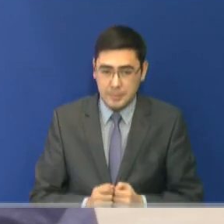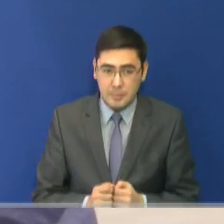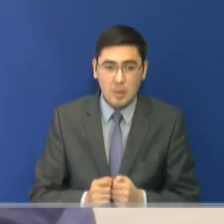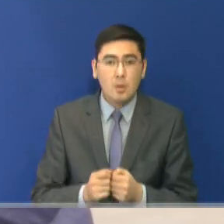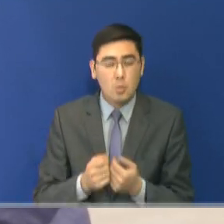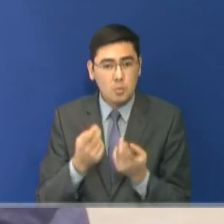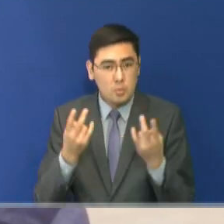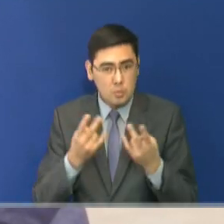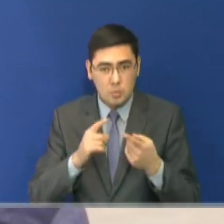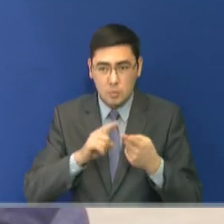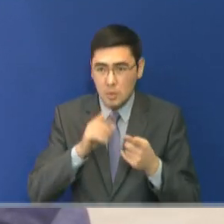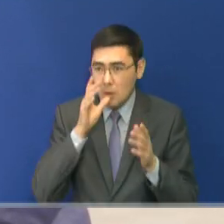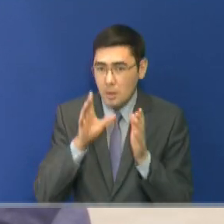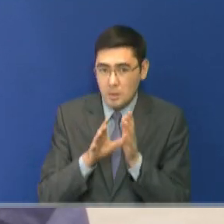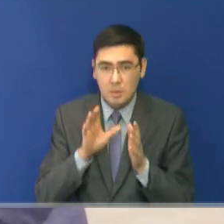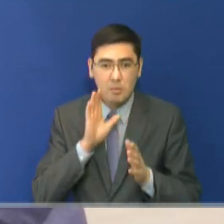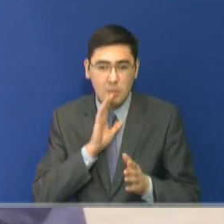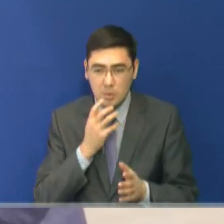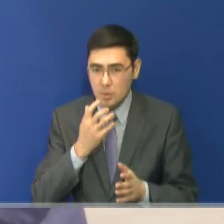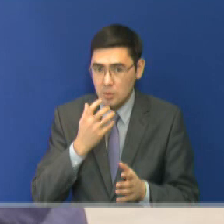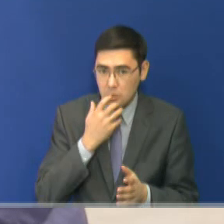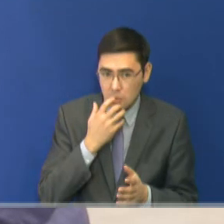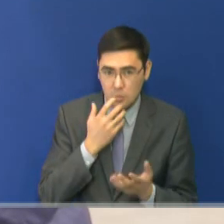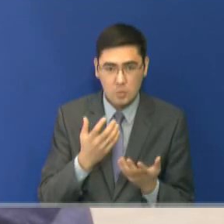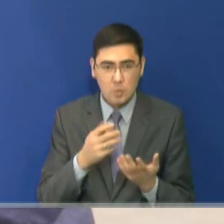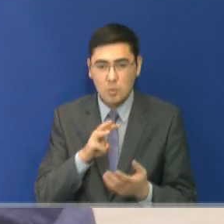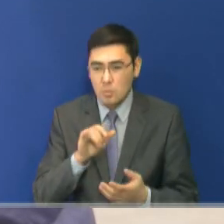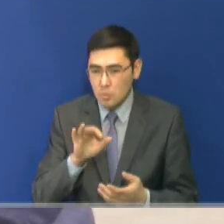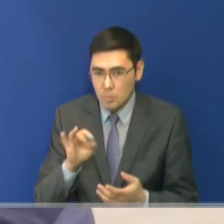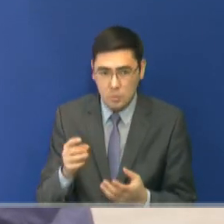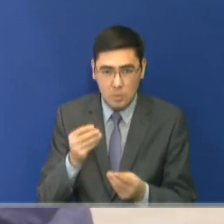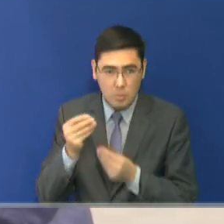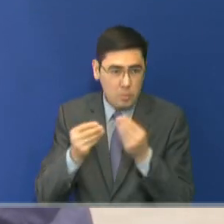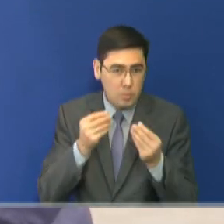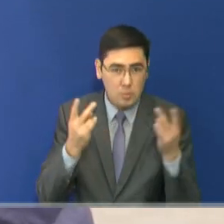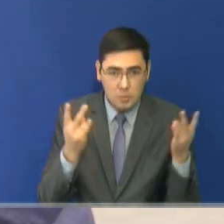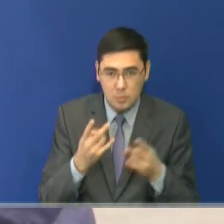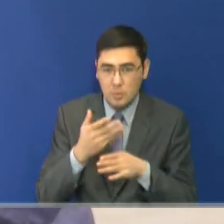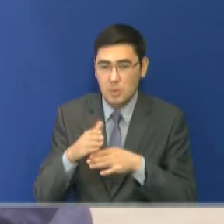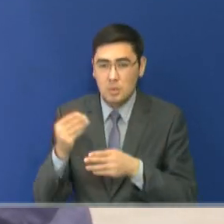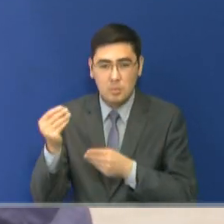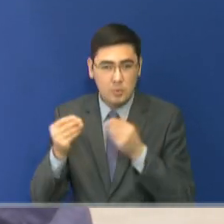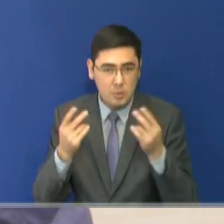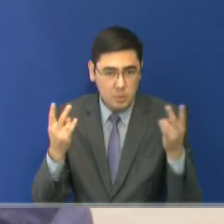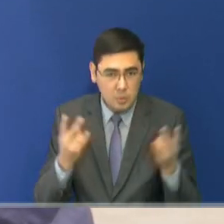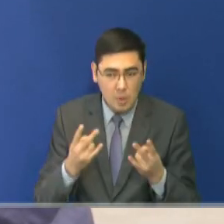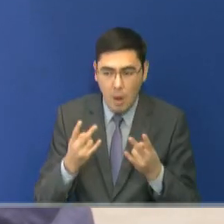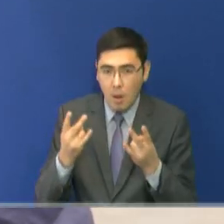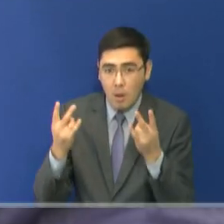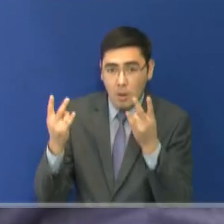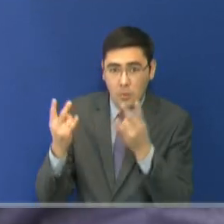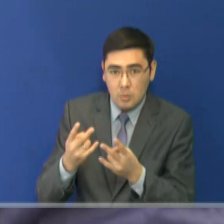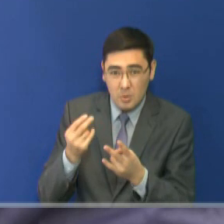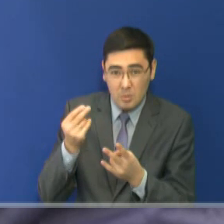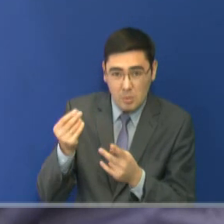надо. Уголь, дрова надо. Питаться, как-то одеваться надо. Кредиты надо. А на это на все надо, просто нет